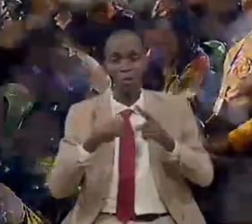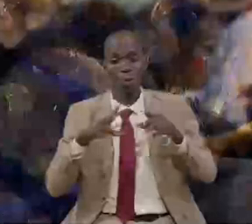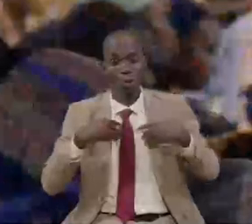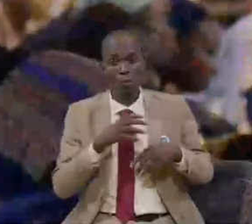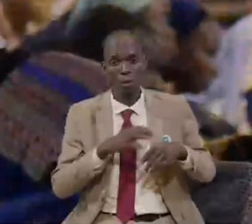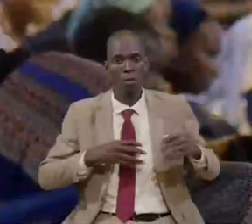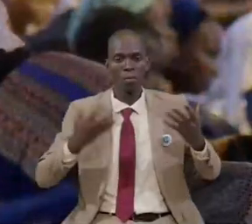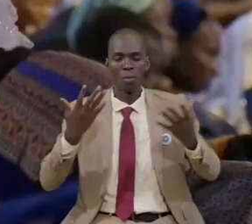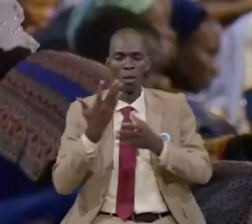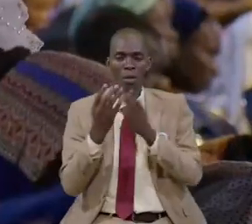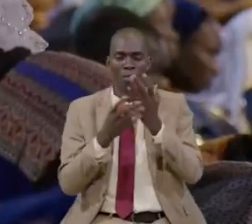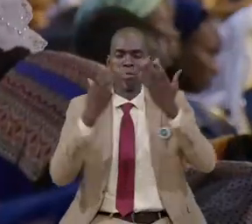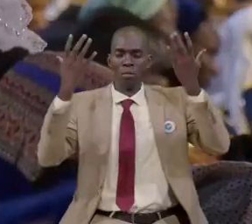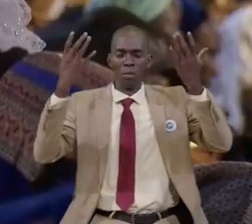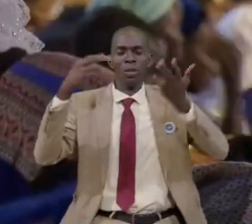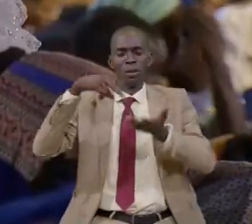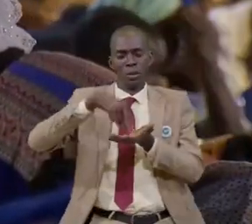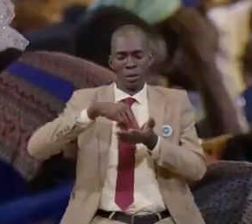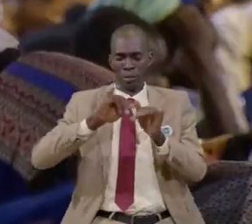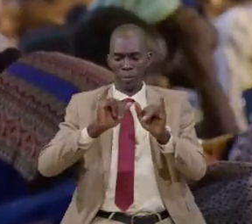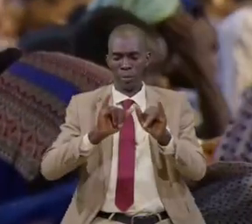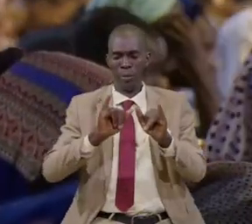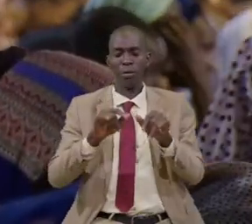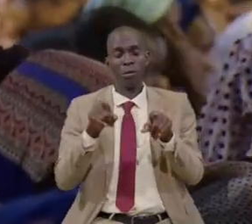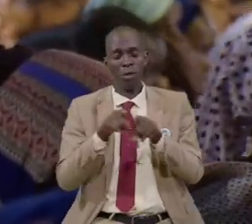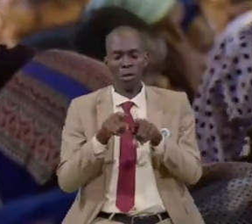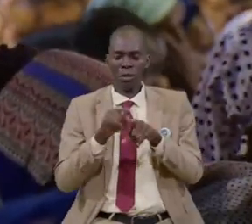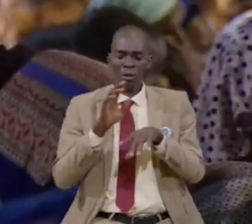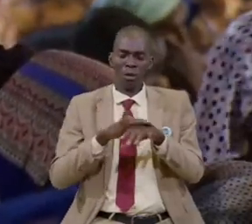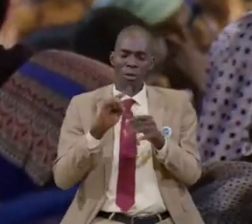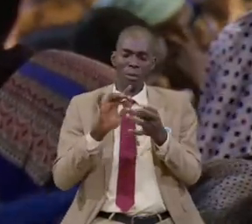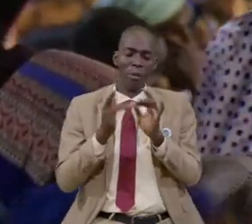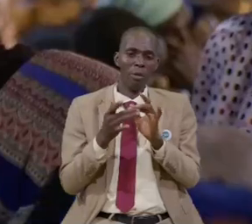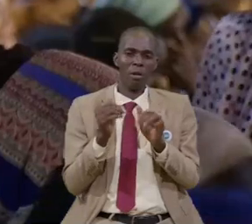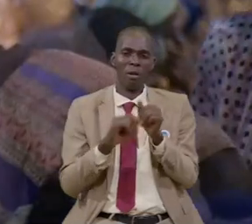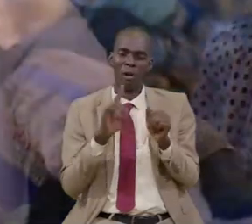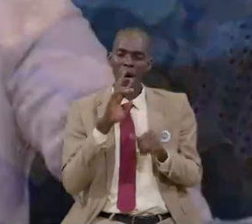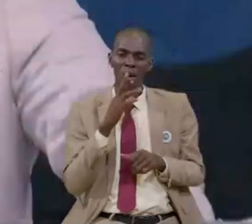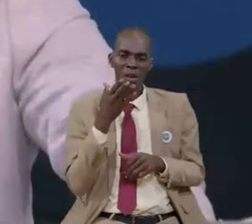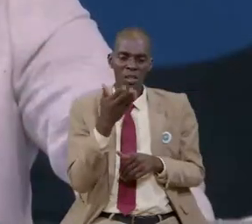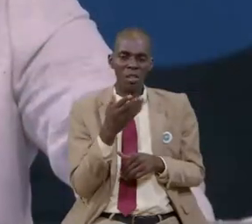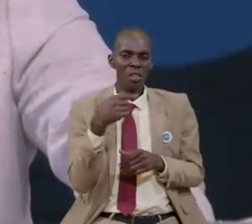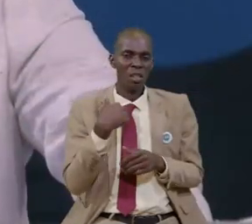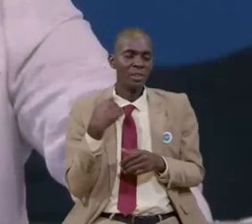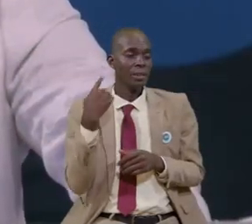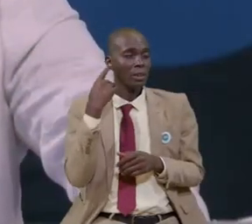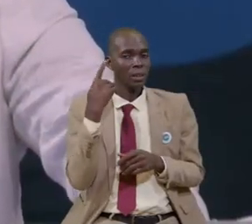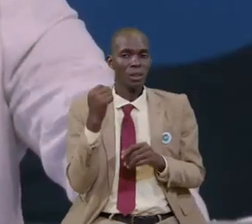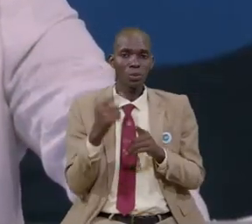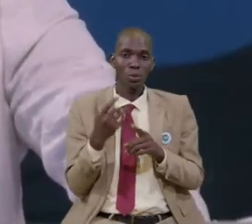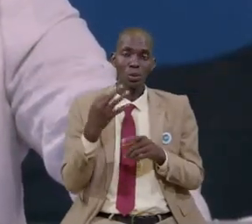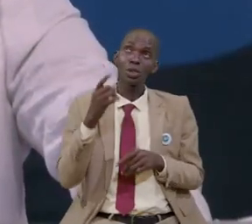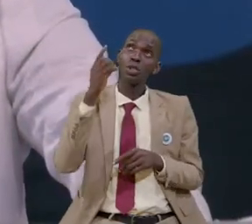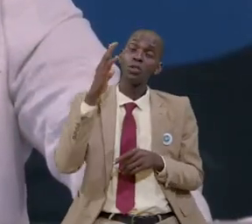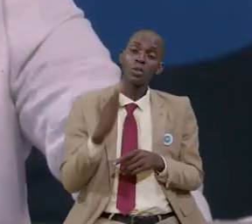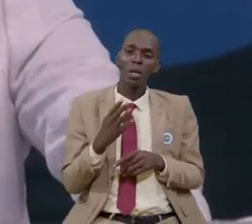l'air, toujours debout, en ligne, partout où vous trouvez. Vous avez entendu la parole de Dieu. Vous